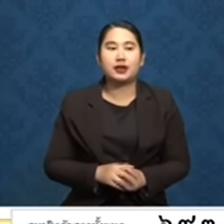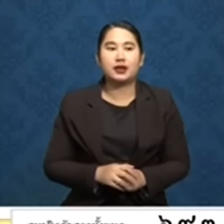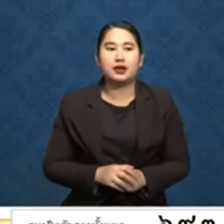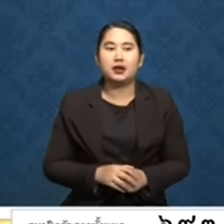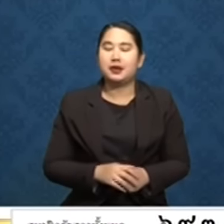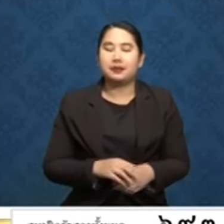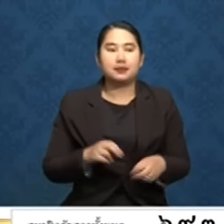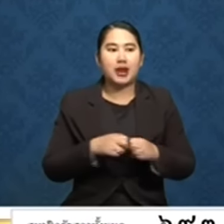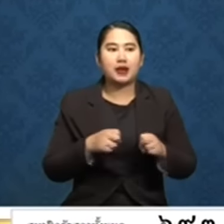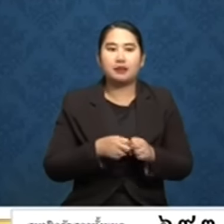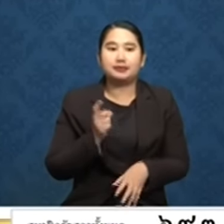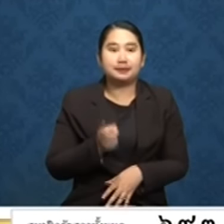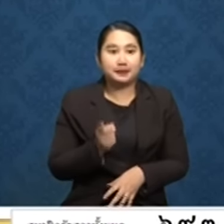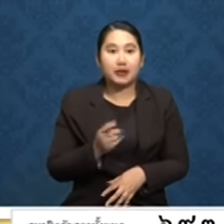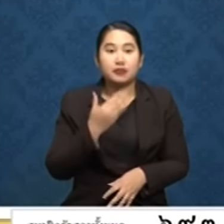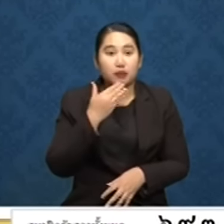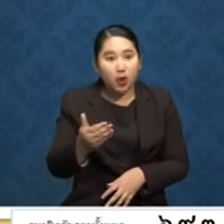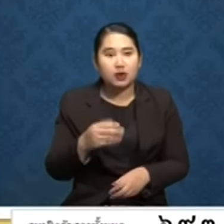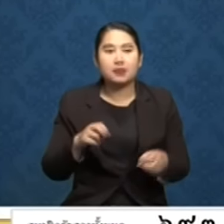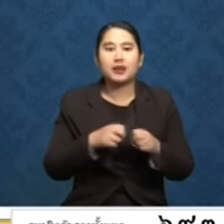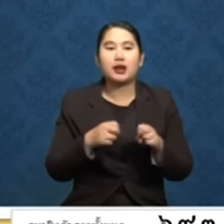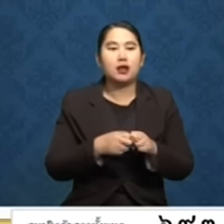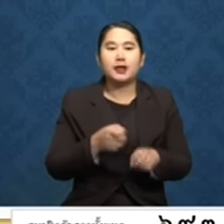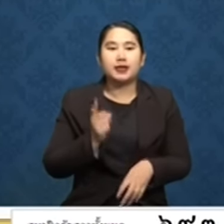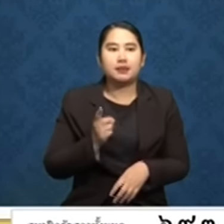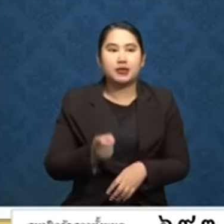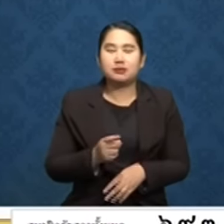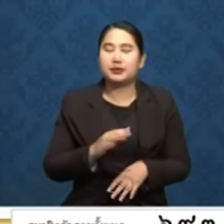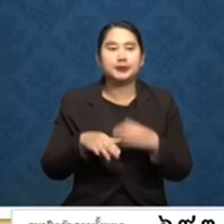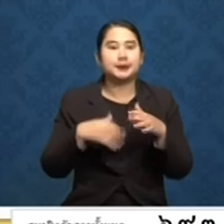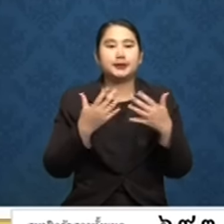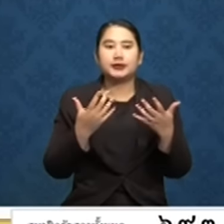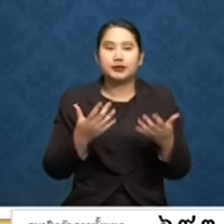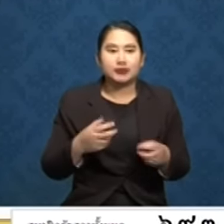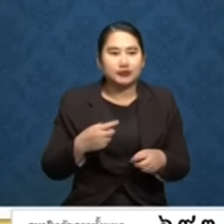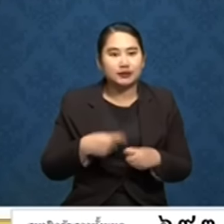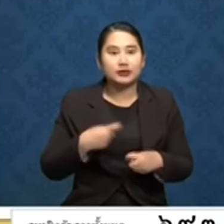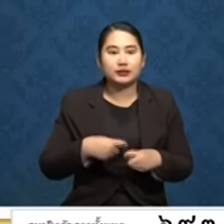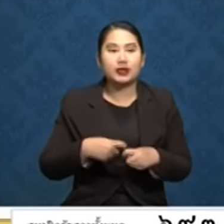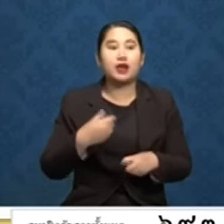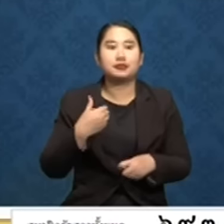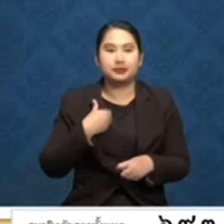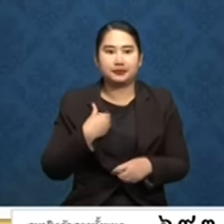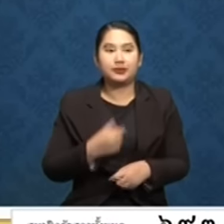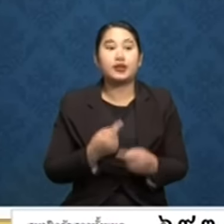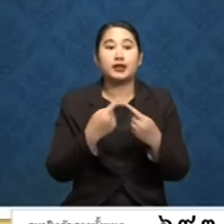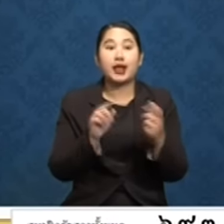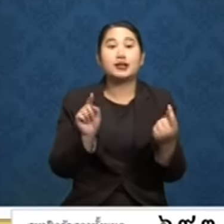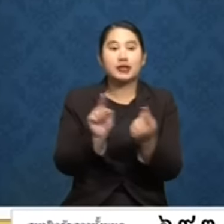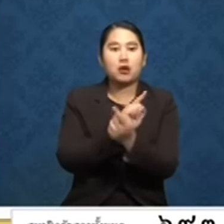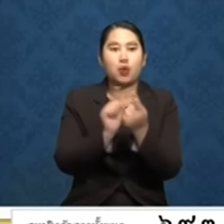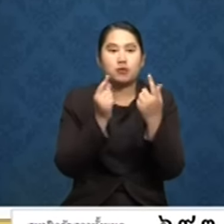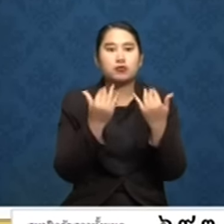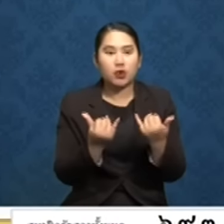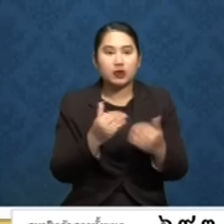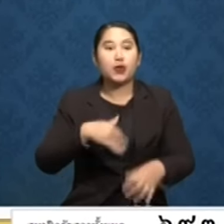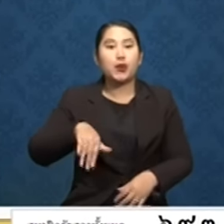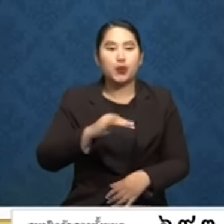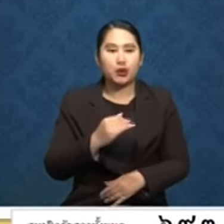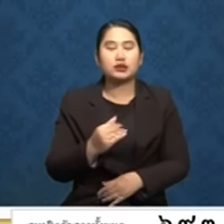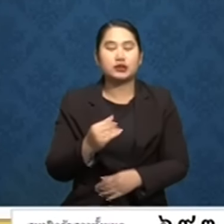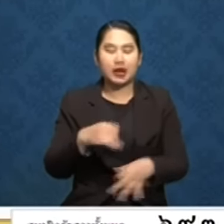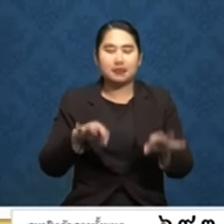าดเจ็บผ่านมาประวัติศาสตร์บาดแผลหลายเรื่องเป็นเรื่องที่กืนยากครับเป็นยาขมแต่สังคมที่มีวุฒิภาวะเราต้อง